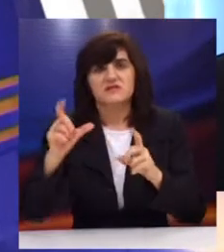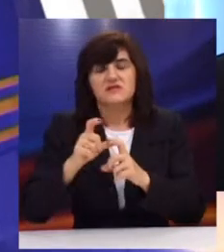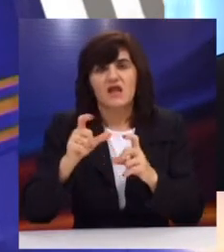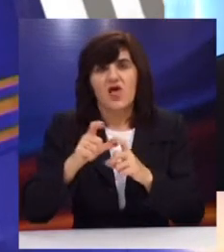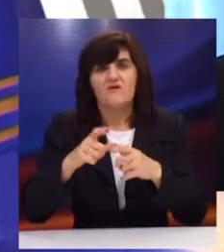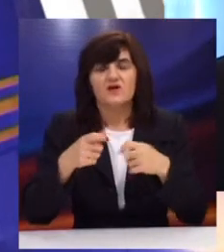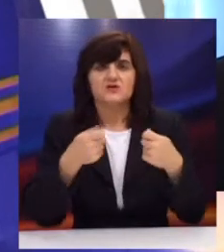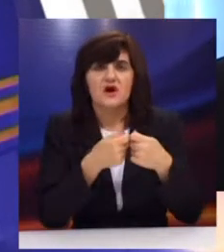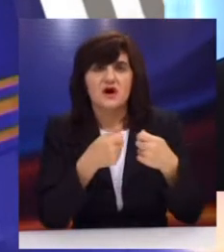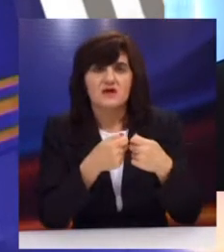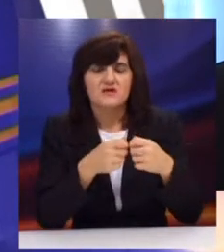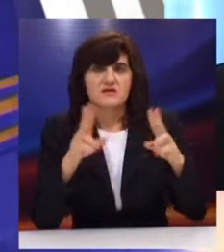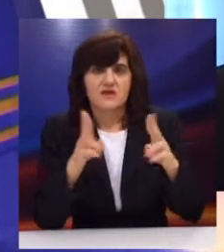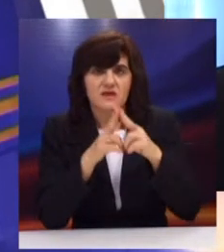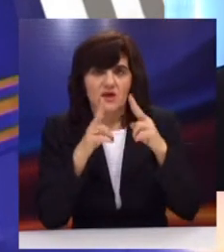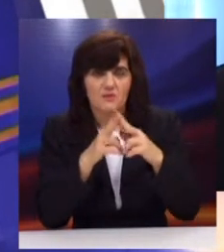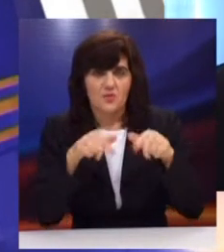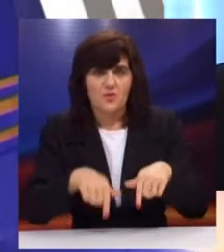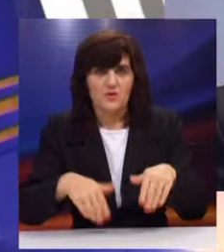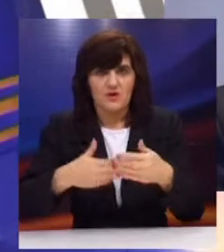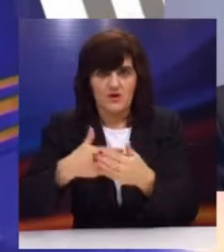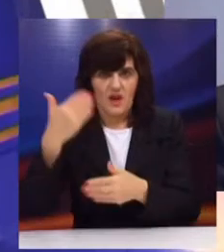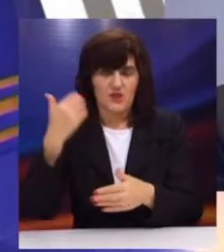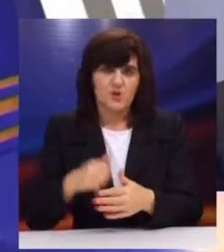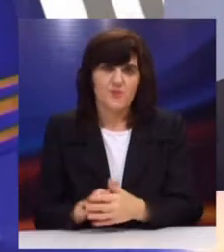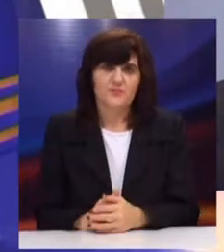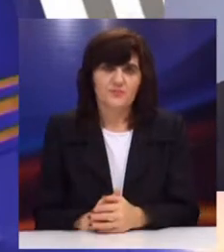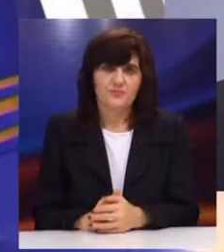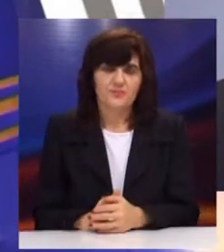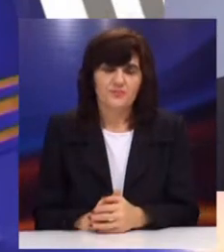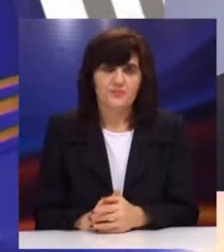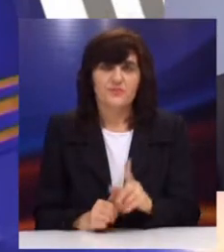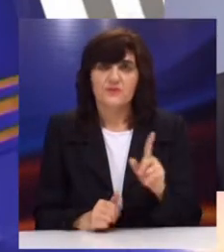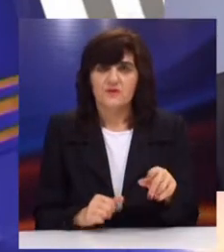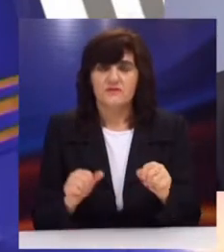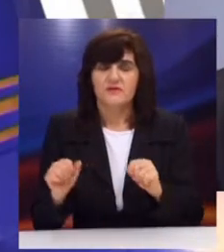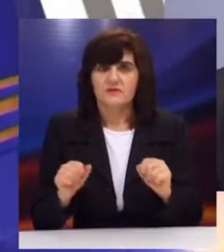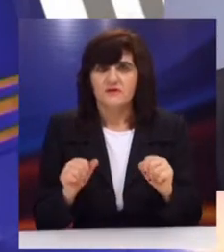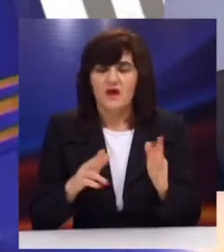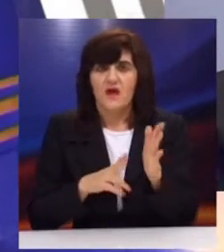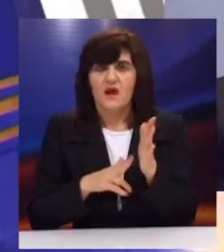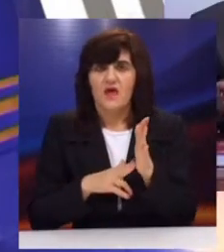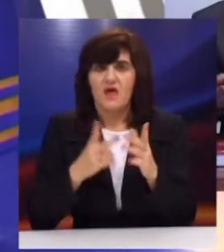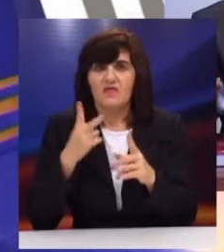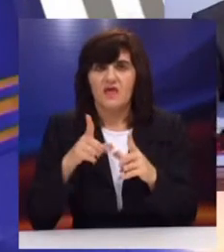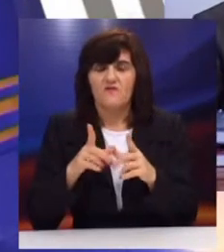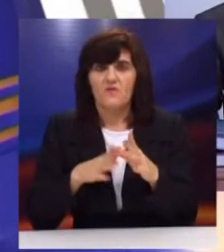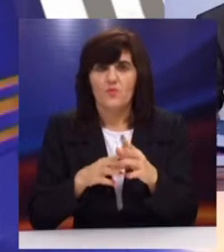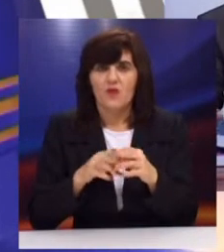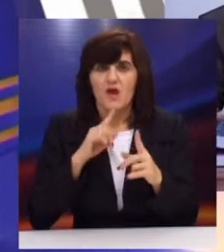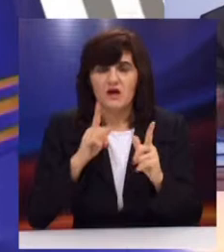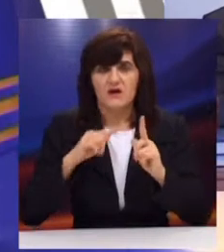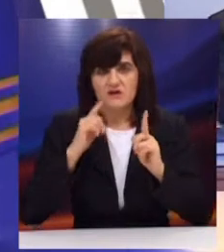slovačkom zajednicom koja je u ovom gradu. Dekan Ekonomskog fakulteta u Subotici, profesor dr. Nenad Vunjak, istakao je da